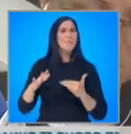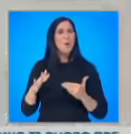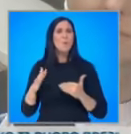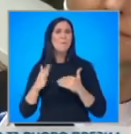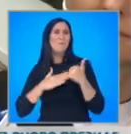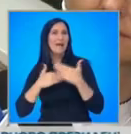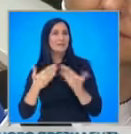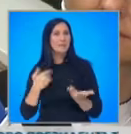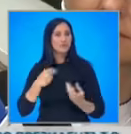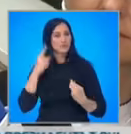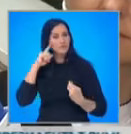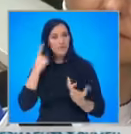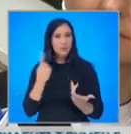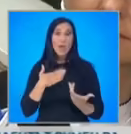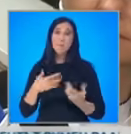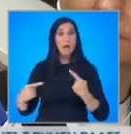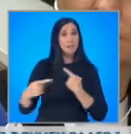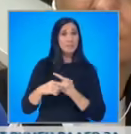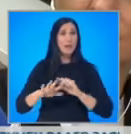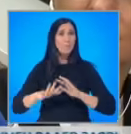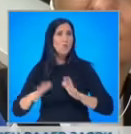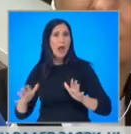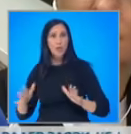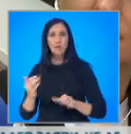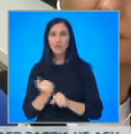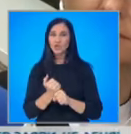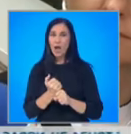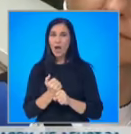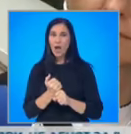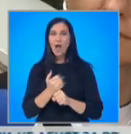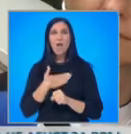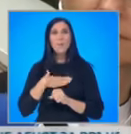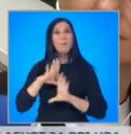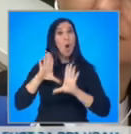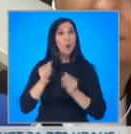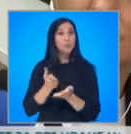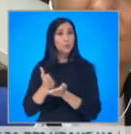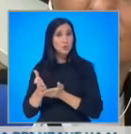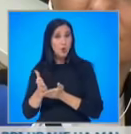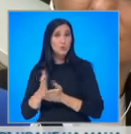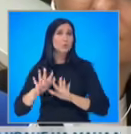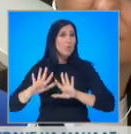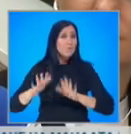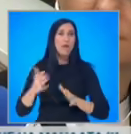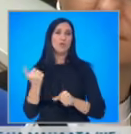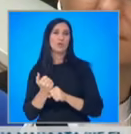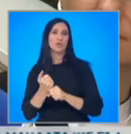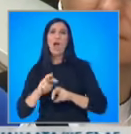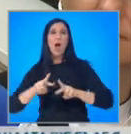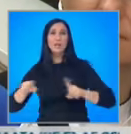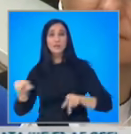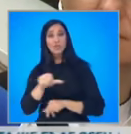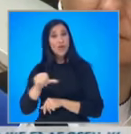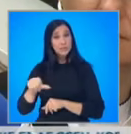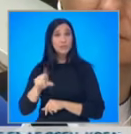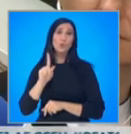по-практично настроени. Имаме и разминавания по някои неща, имаме обща посока за някои неща, но различни акценти, с